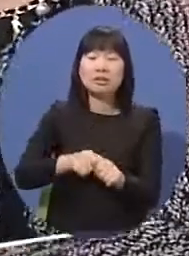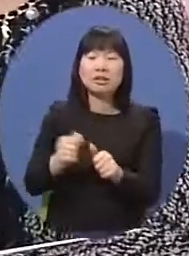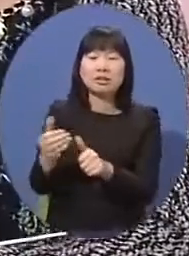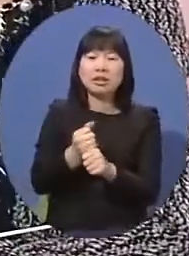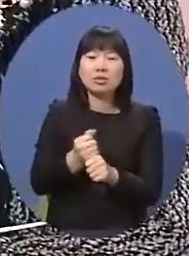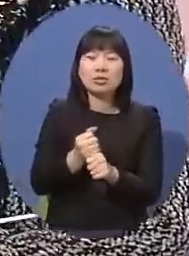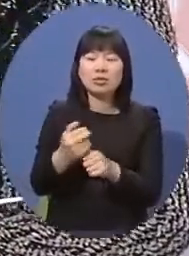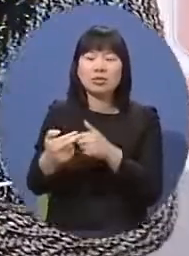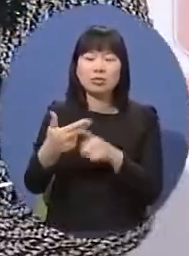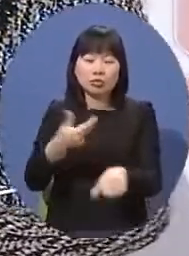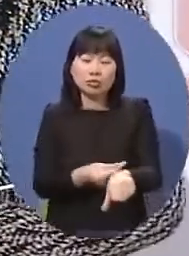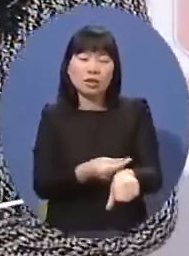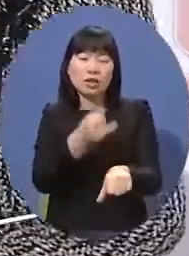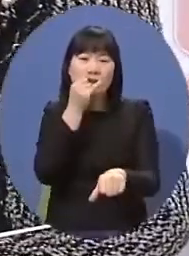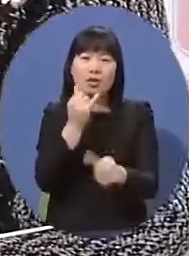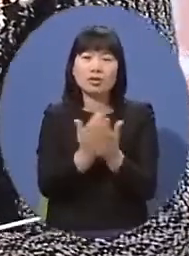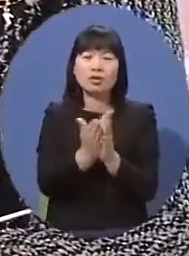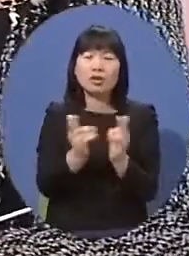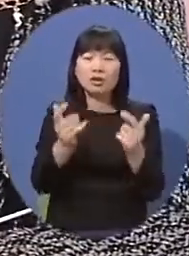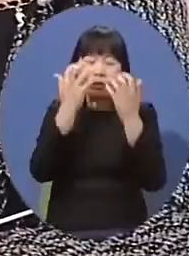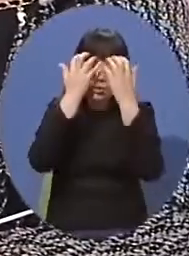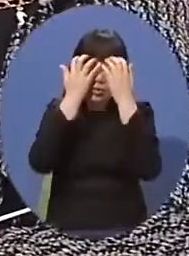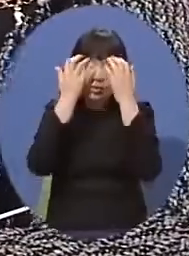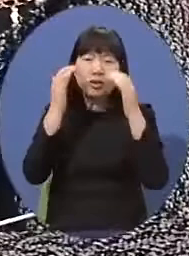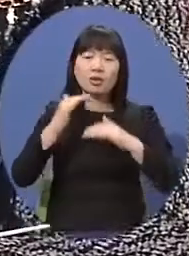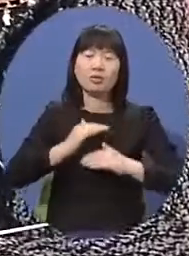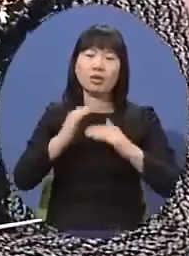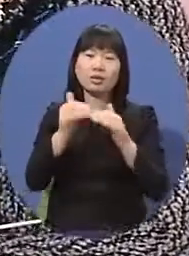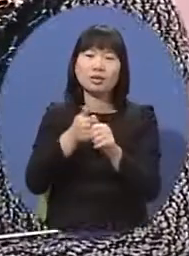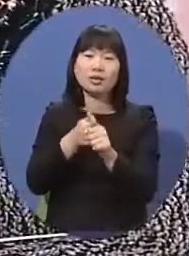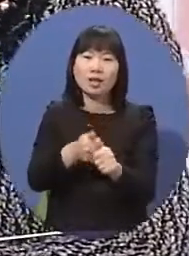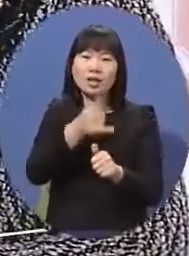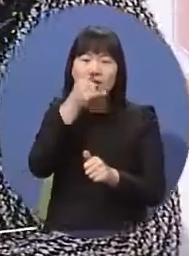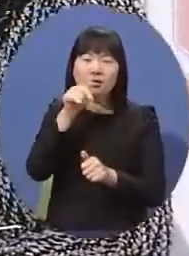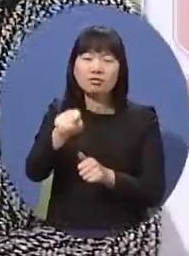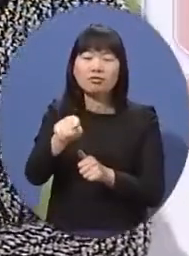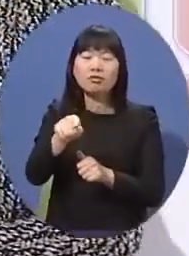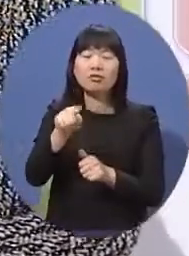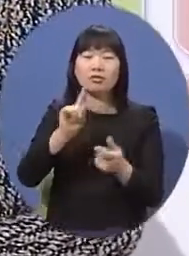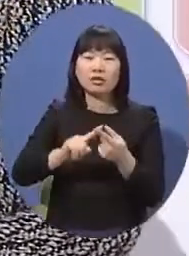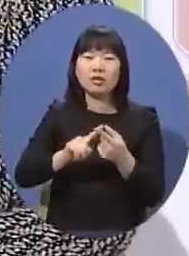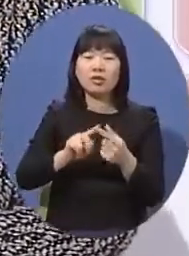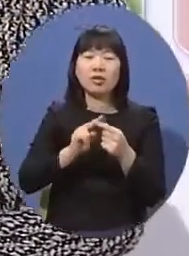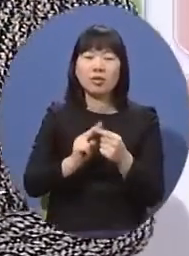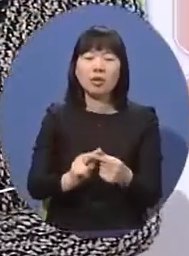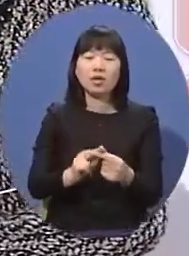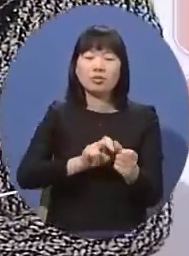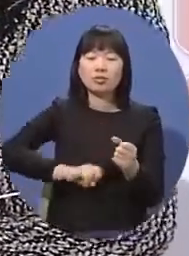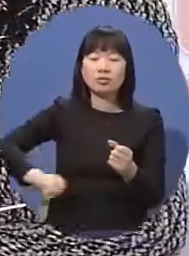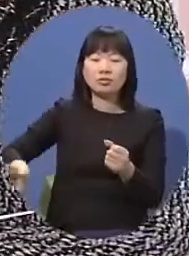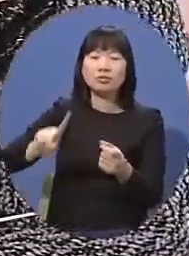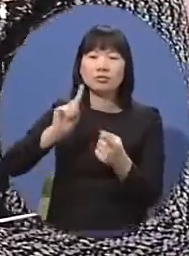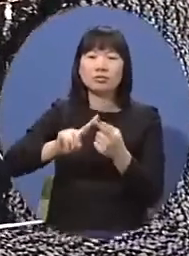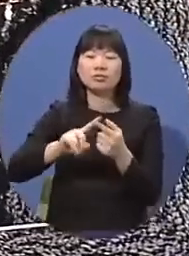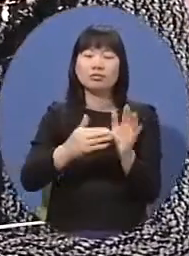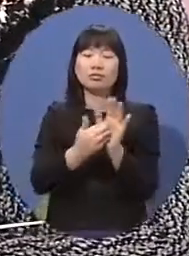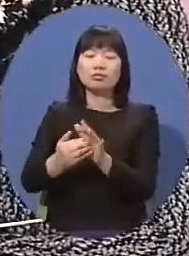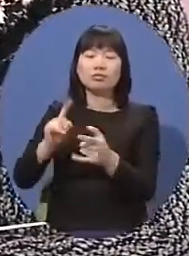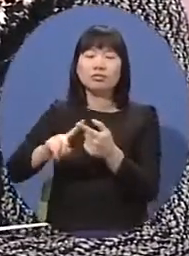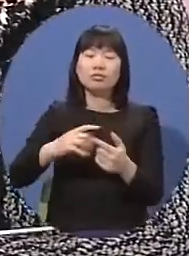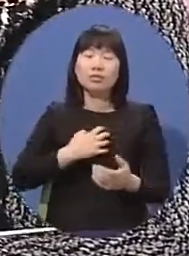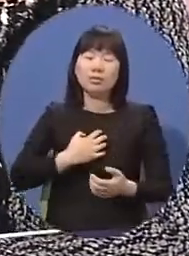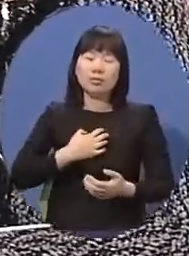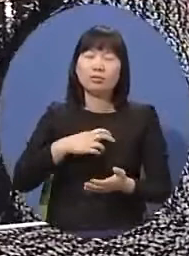잡고 주사를 맞힌다거나 여러 가지 고통스러운 과정이 따르게 되면은 그러한 거와 어떤 유기와 버림에 대한 거절에 대한